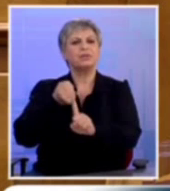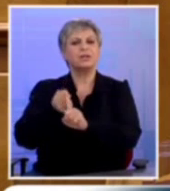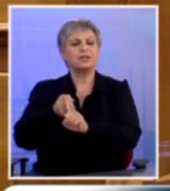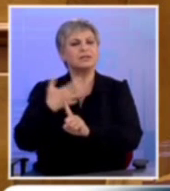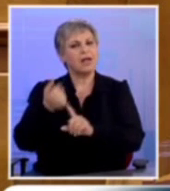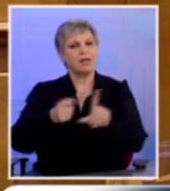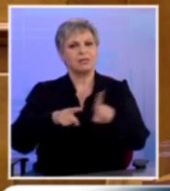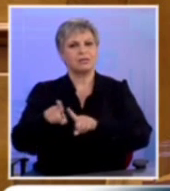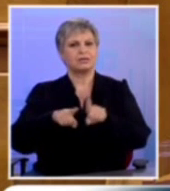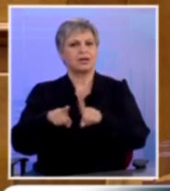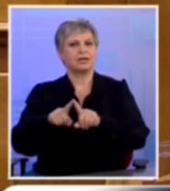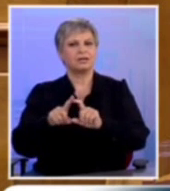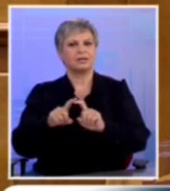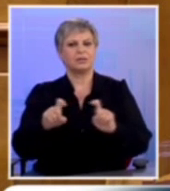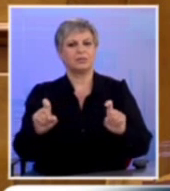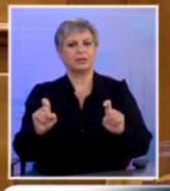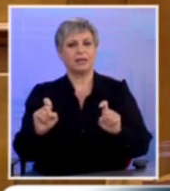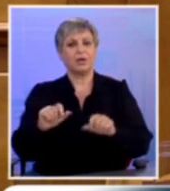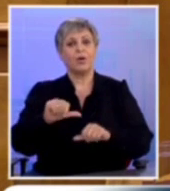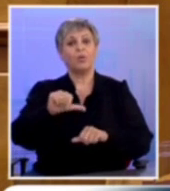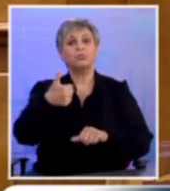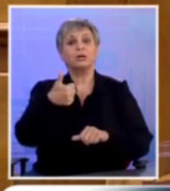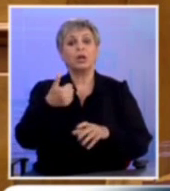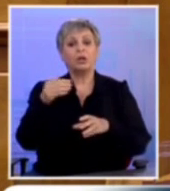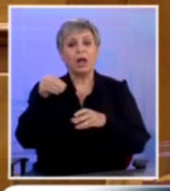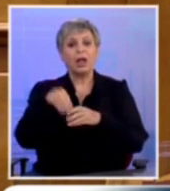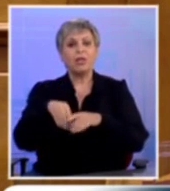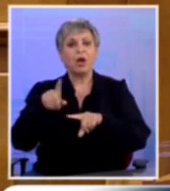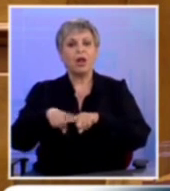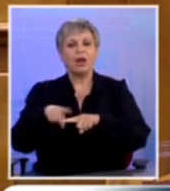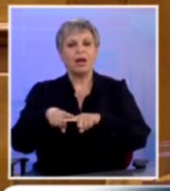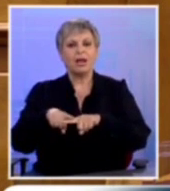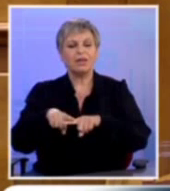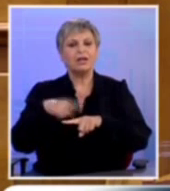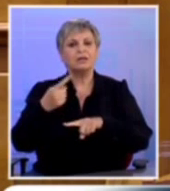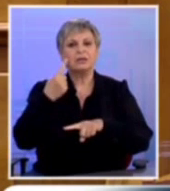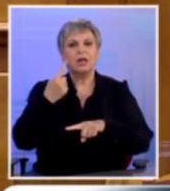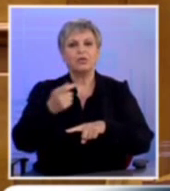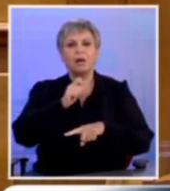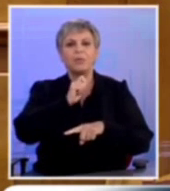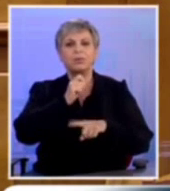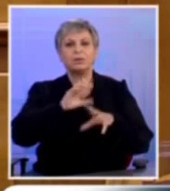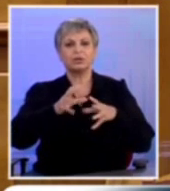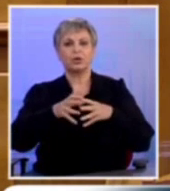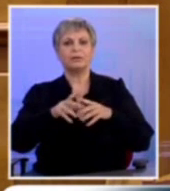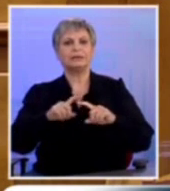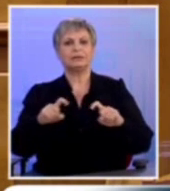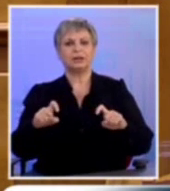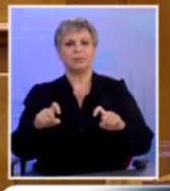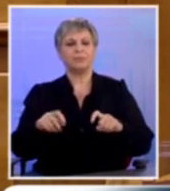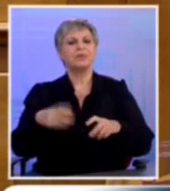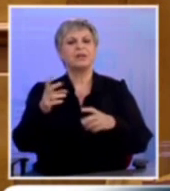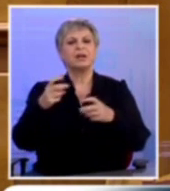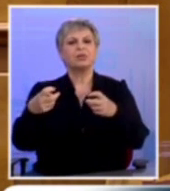με την διαμόρφωση των εσωτερικών πολιτικών συσχετισμών. Με το αν το πραξικόπημα το οποίο ξεκίνησε στις Βρυξέλλες